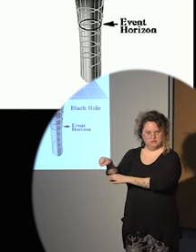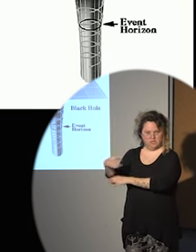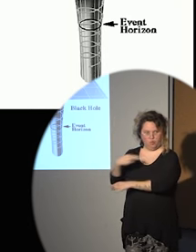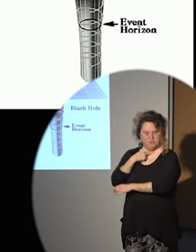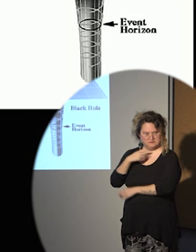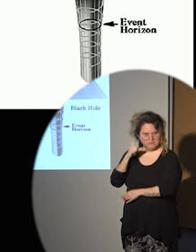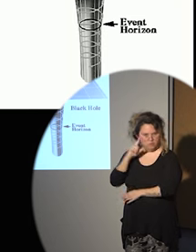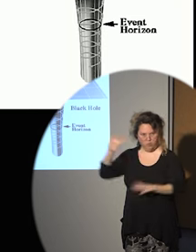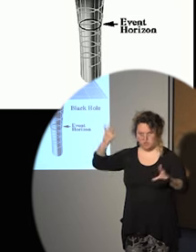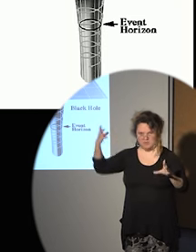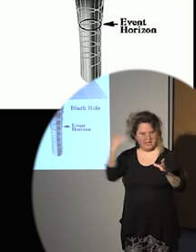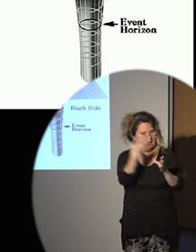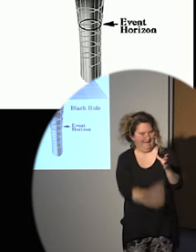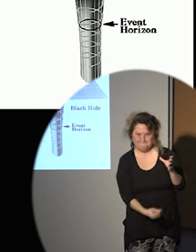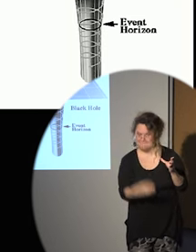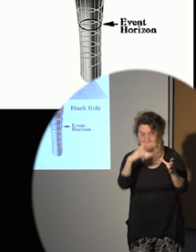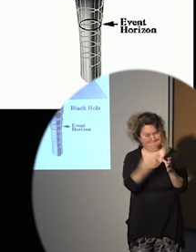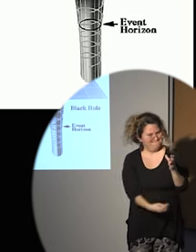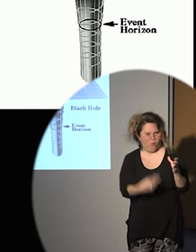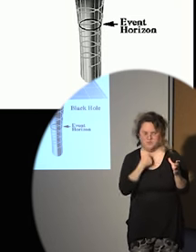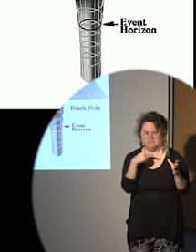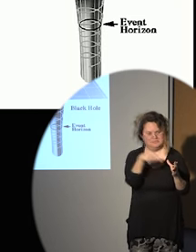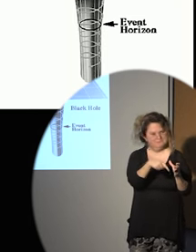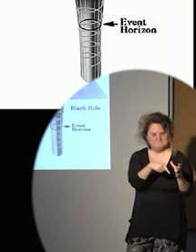calculer, et là, le rayon d'un trou noir,